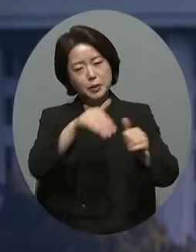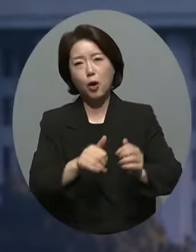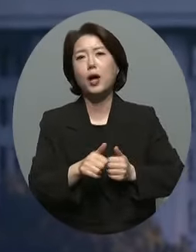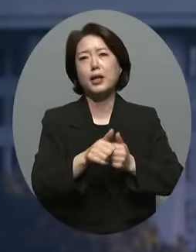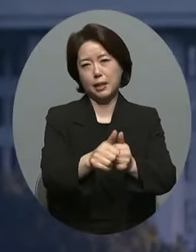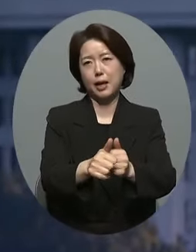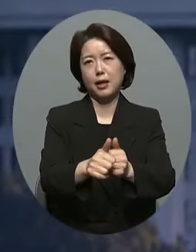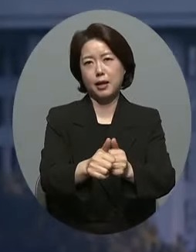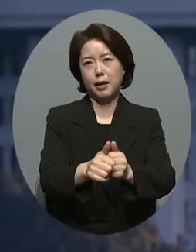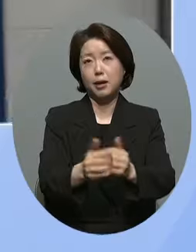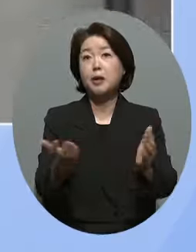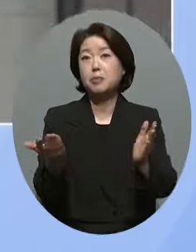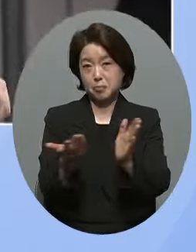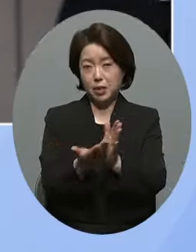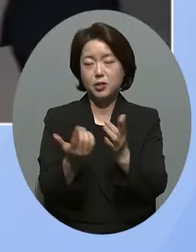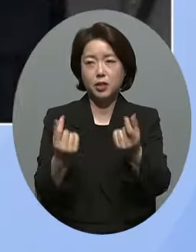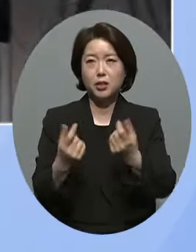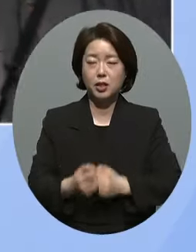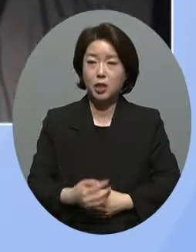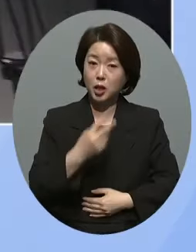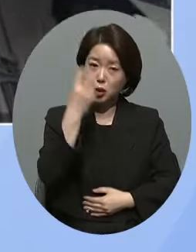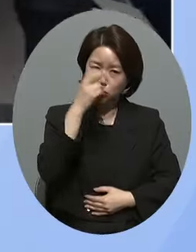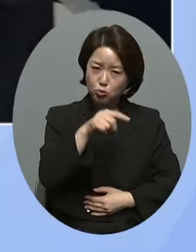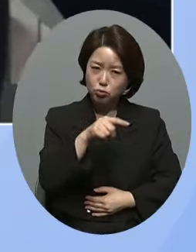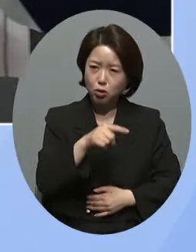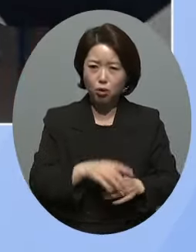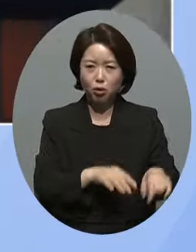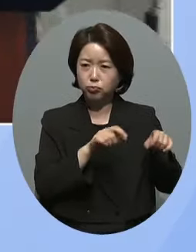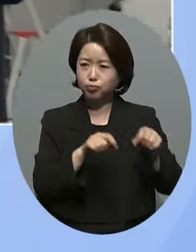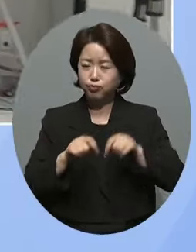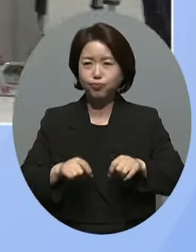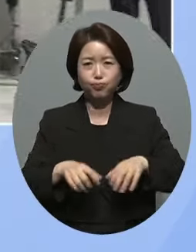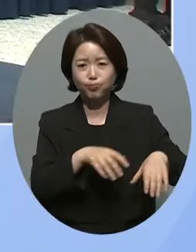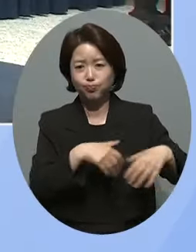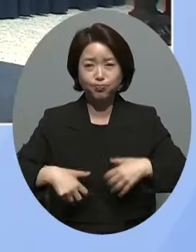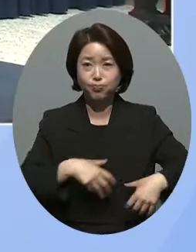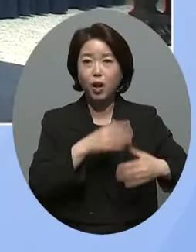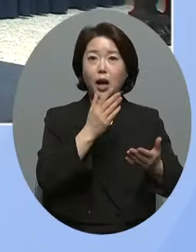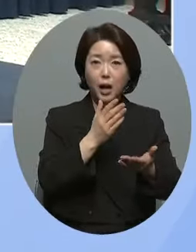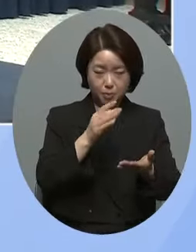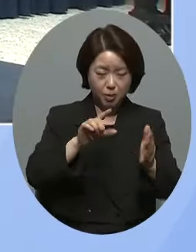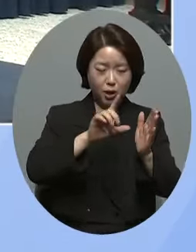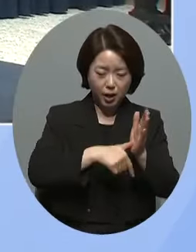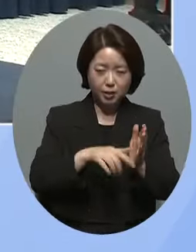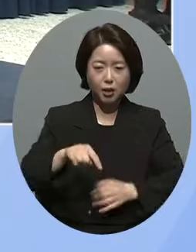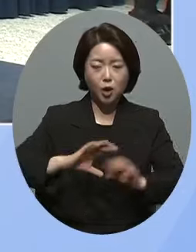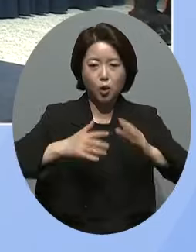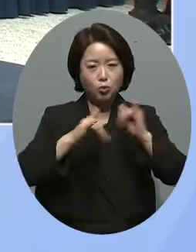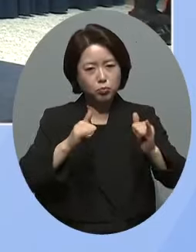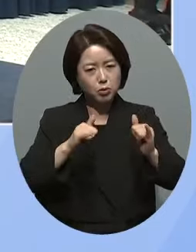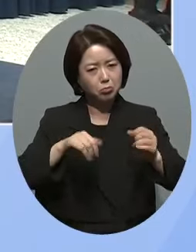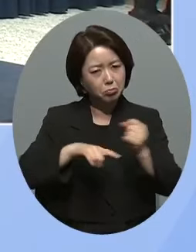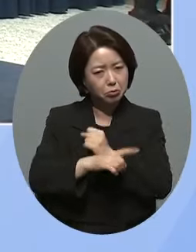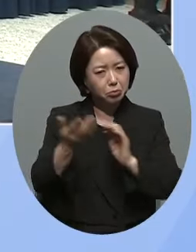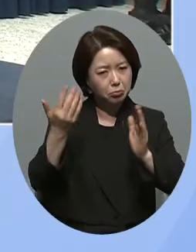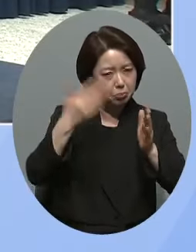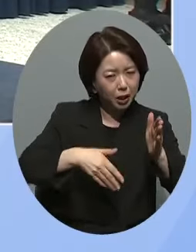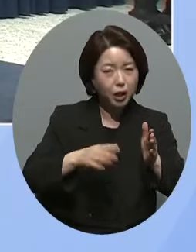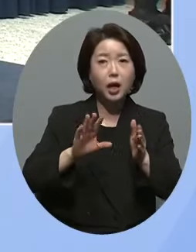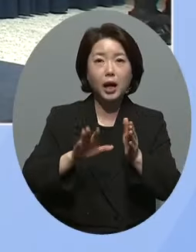네 어떤 기관 수가 미거 민인 눈높이 못미칠 때 그때 여약 합의로 특검을 추천한다 사실상의